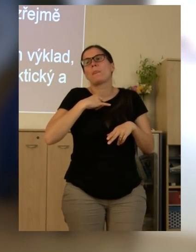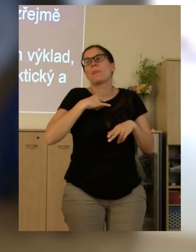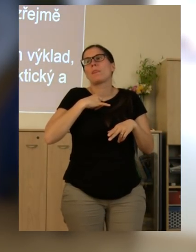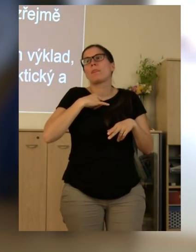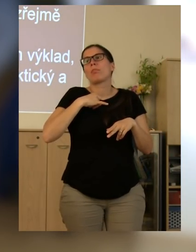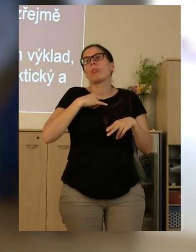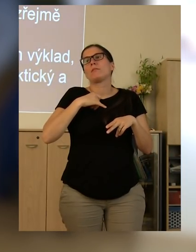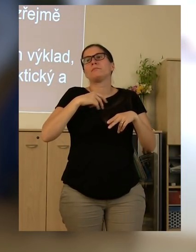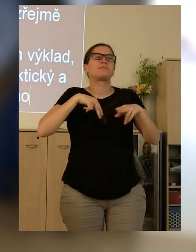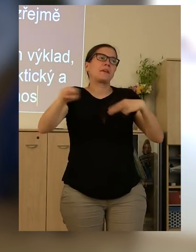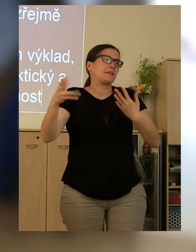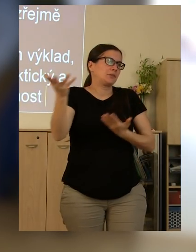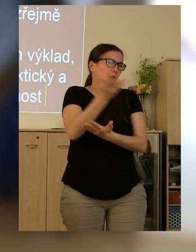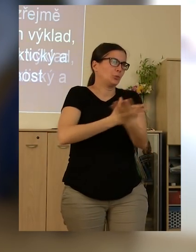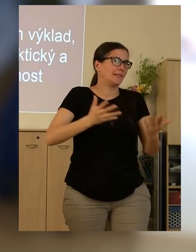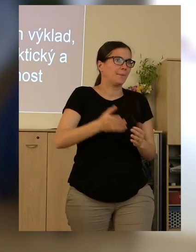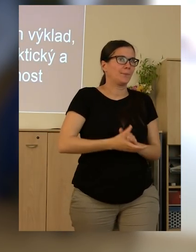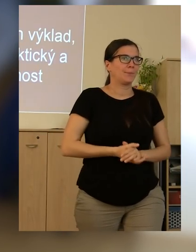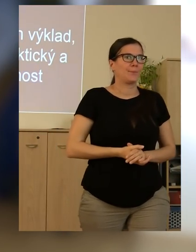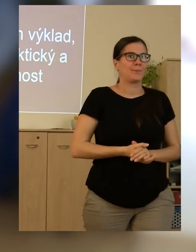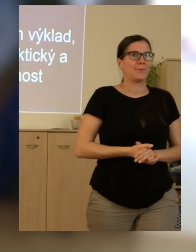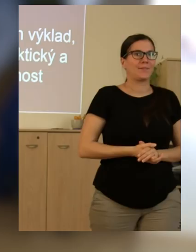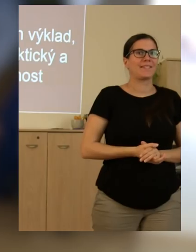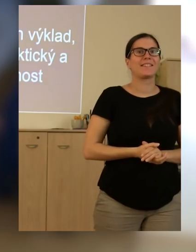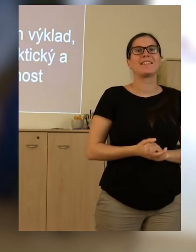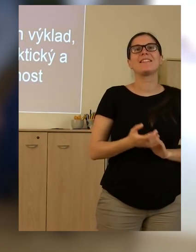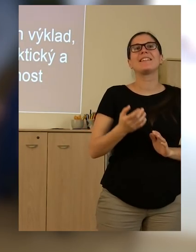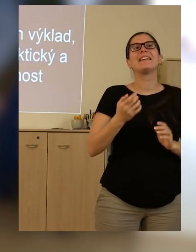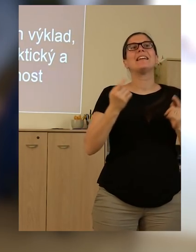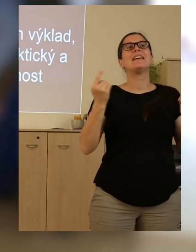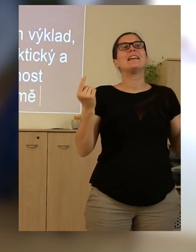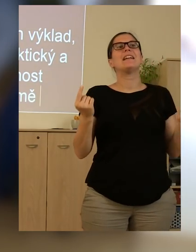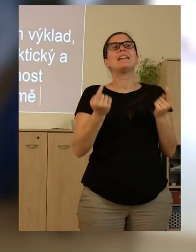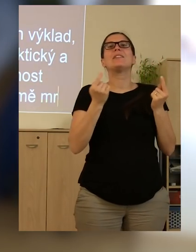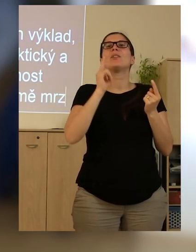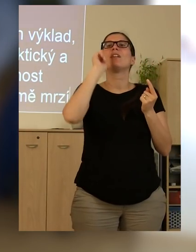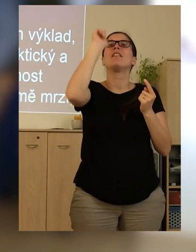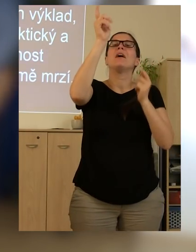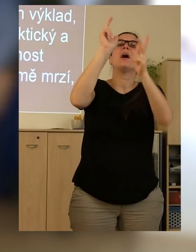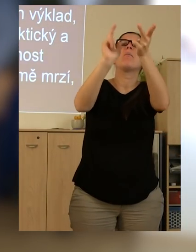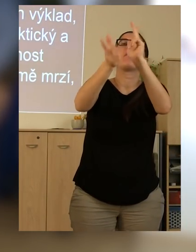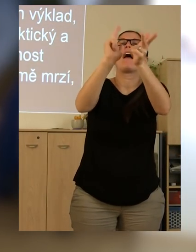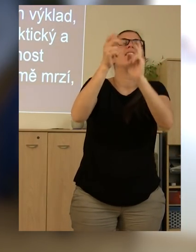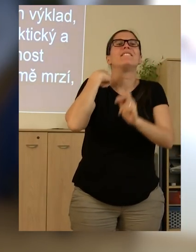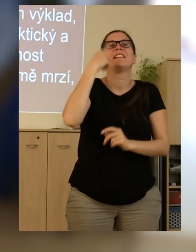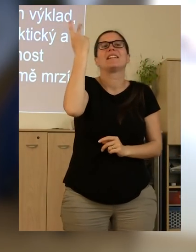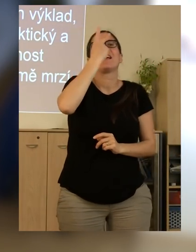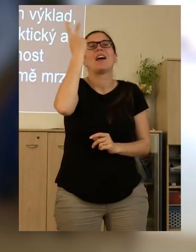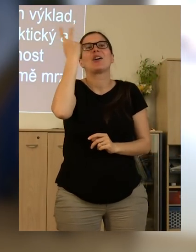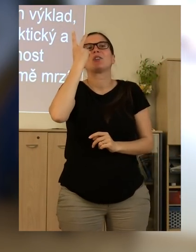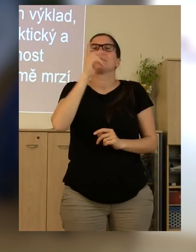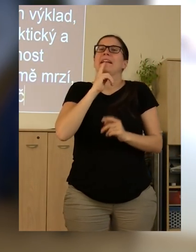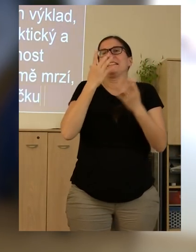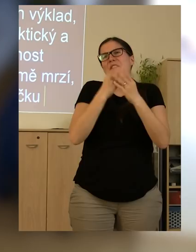tu možnost nějaké diskuze. Strašně mi mrzí, že nerozumím tamhle tomu hloučku dále vzadu, poněvadž mě řeší asi hokej,